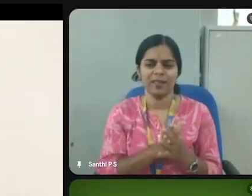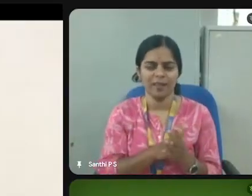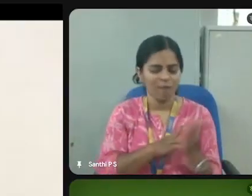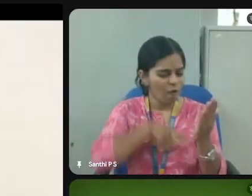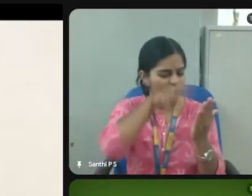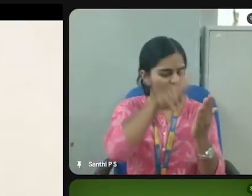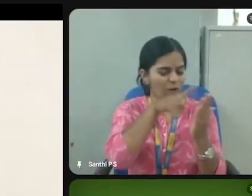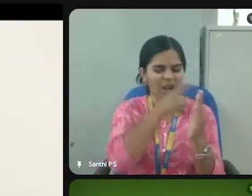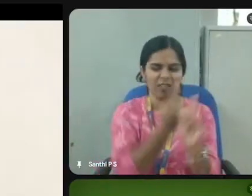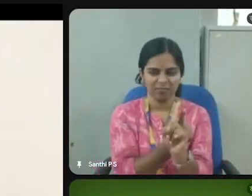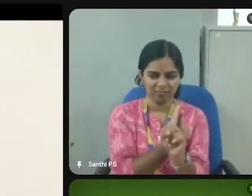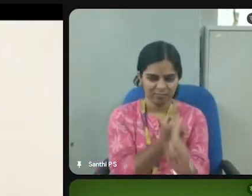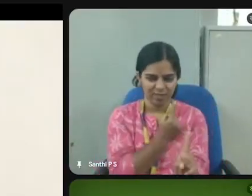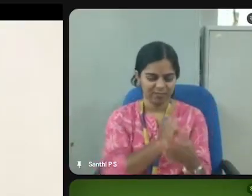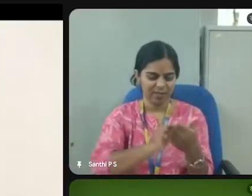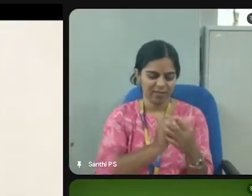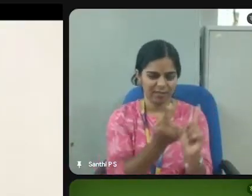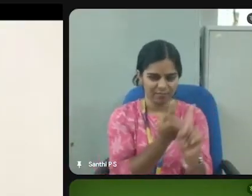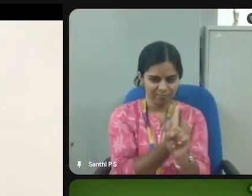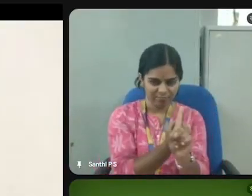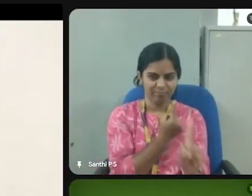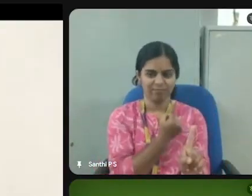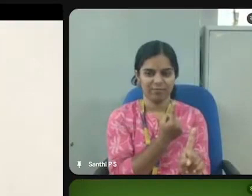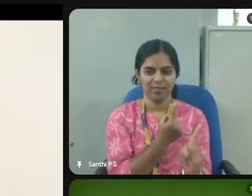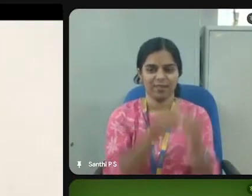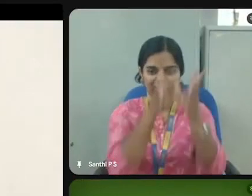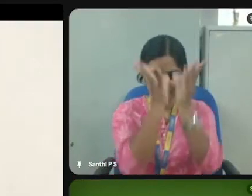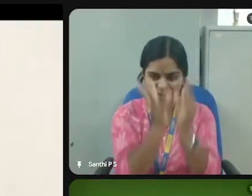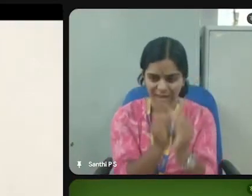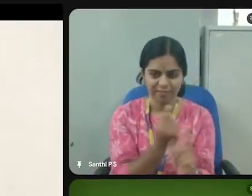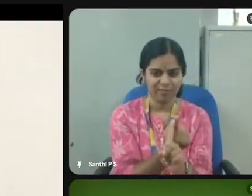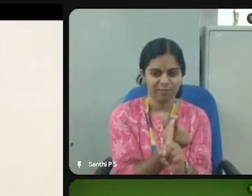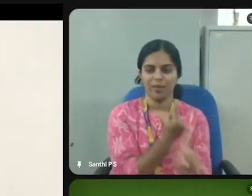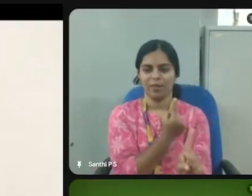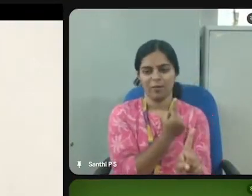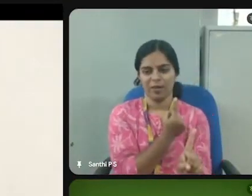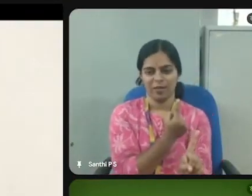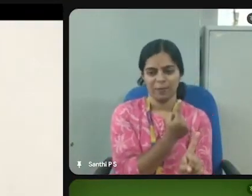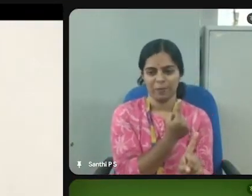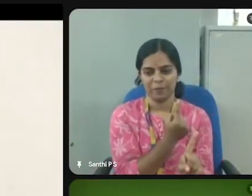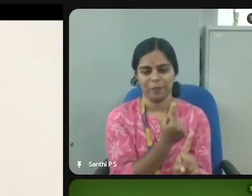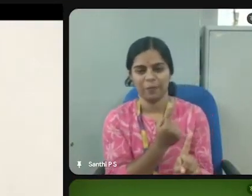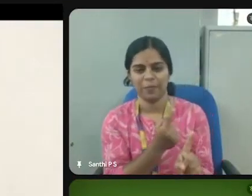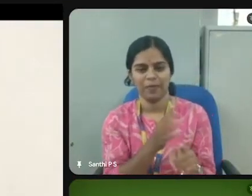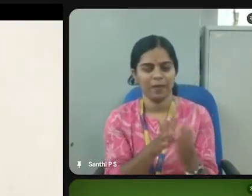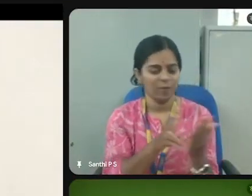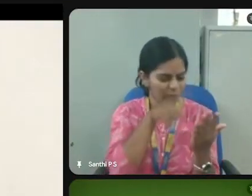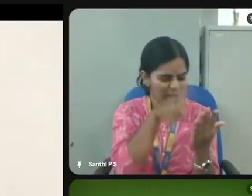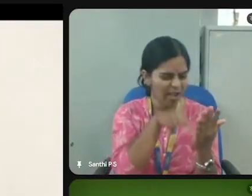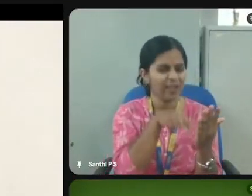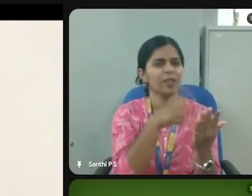വായനയിൽ പിറകിലോട്ടായിരിക്കും, എഴുത്തിൽ പിറകിലോട്ടായിരിക്കും, ഗണിതം കൈകാര്യം ചെയ്യുന്ന കാര്യങ്ങൾ പിറകിലോട്ടായിരിക്കും. വായന